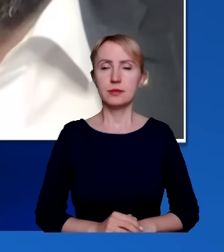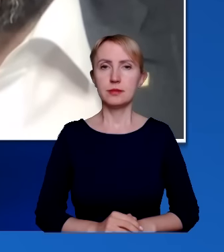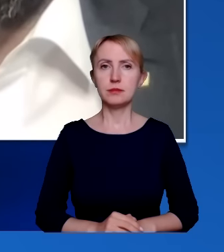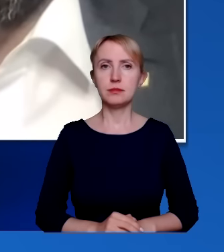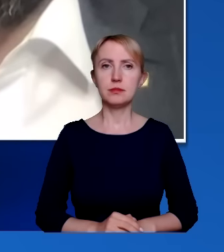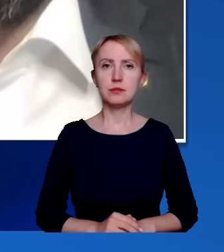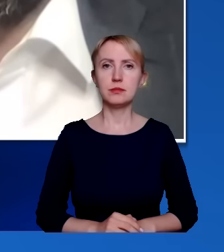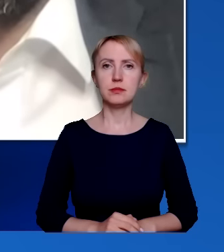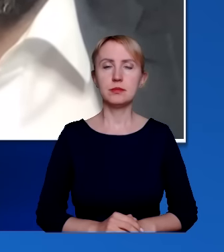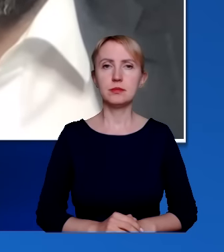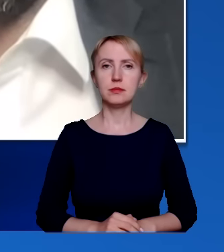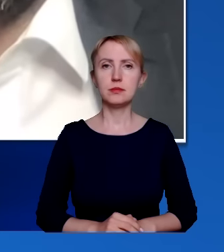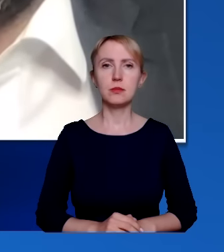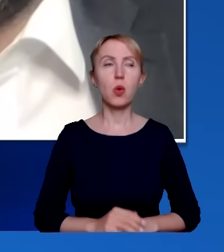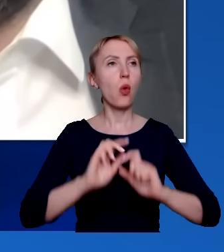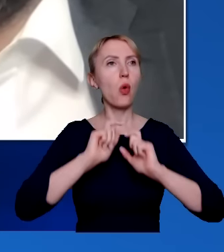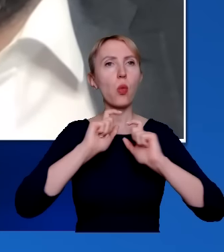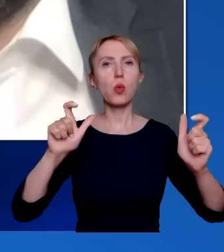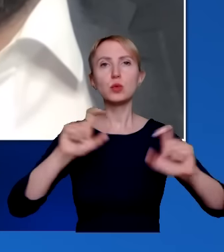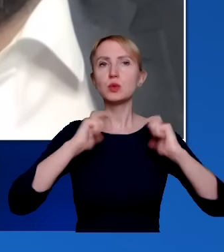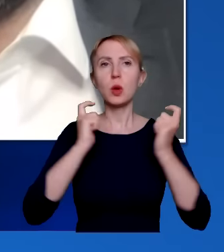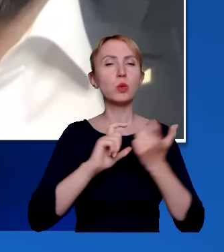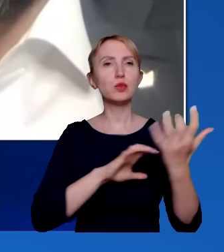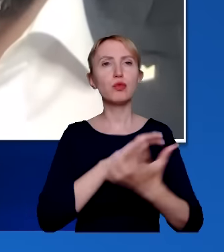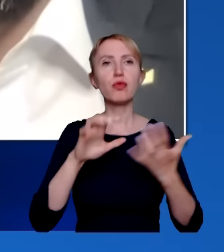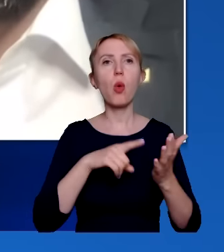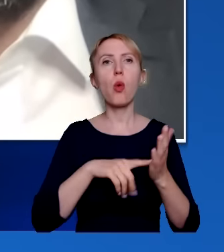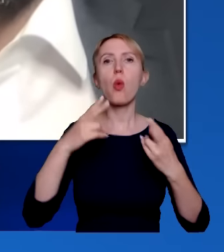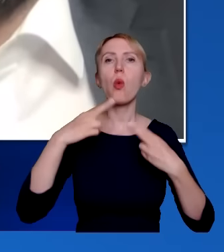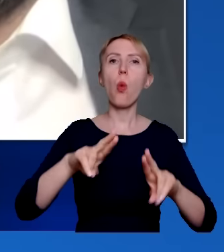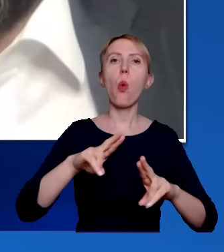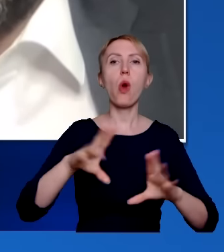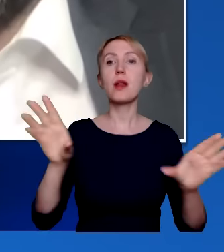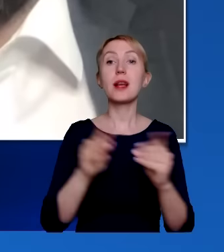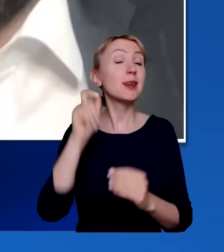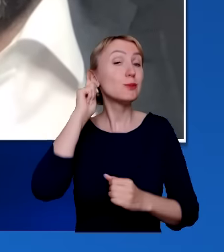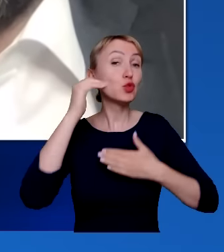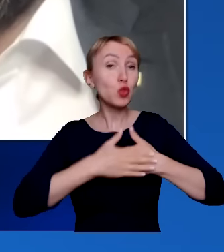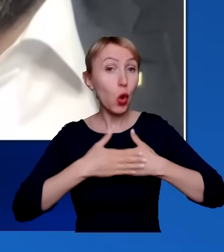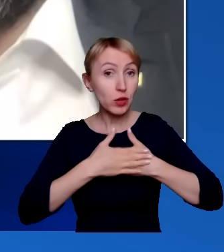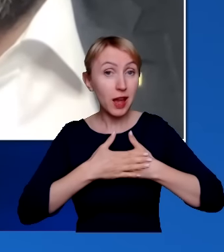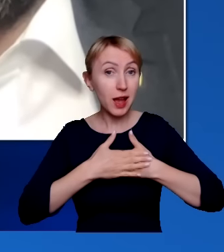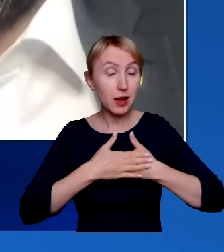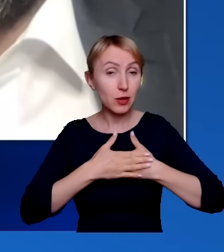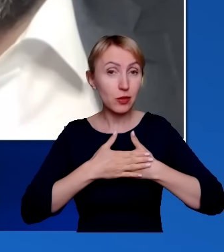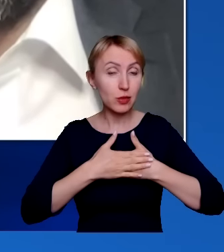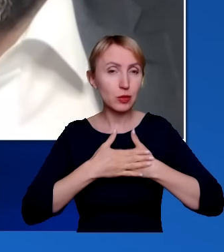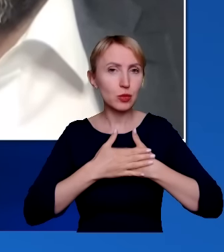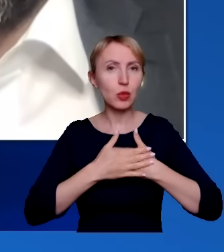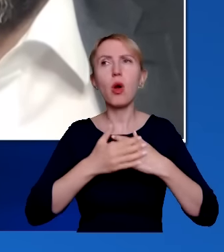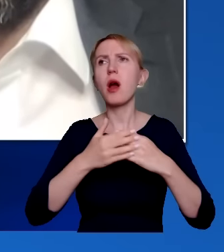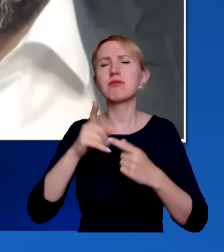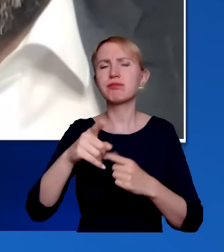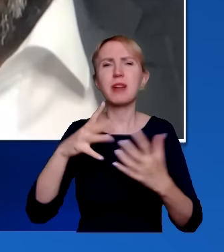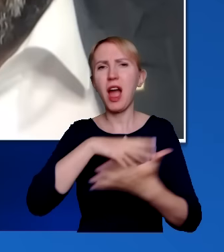olśnienia ogłosił całemu światu że oto uczestniczył wraz z żoną jeszcze którą sam tam zamontował w jakiejś aferze